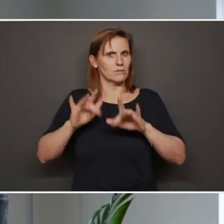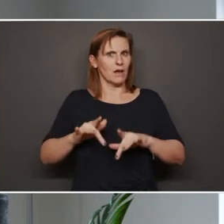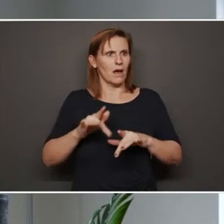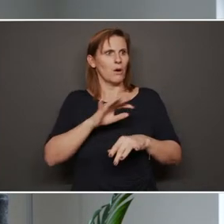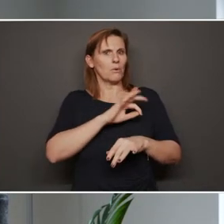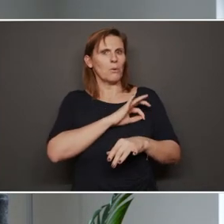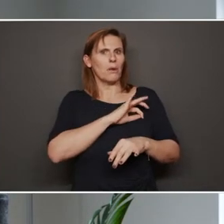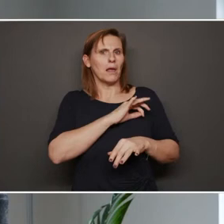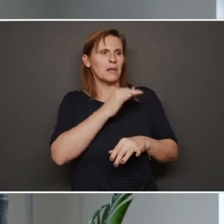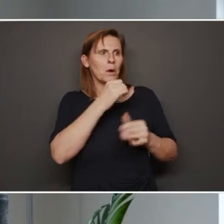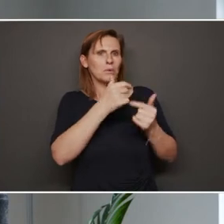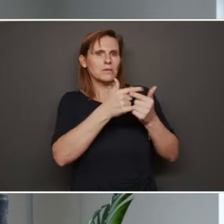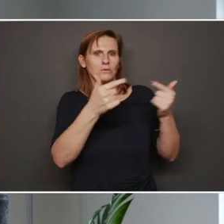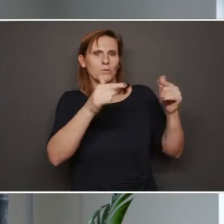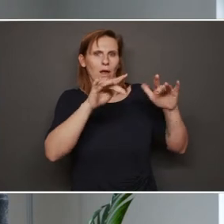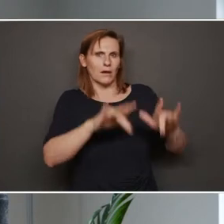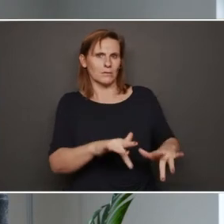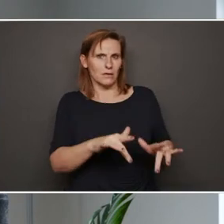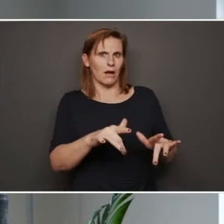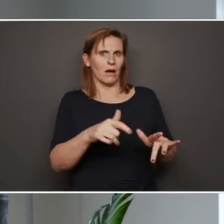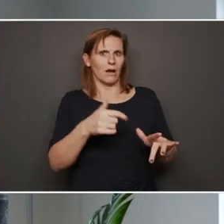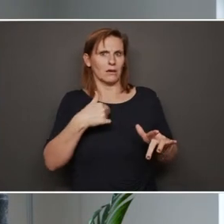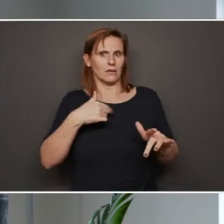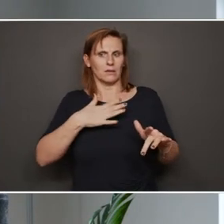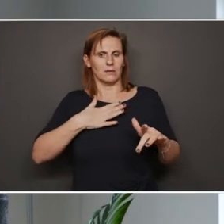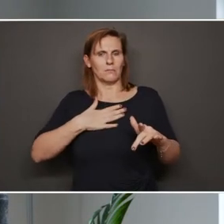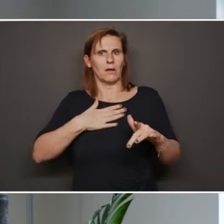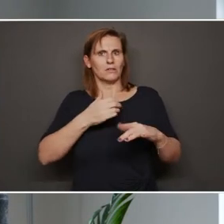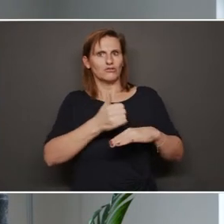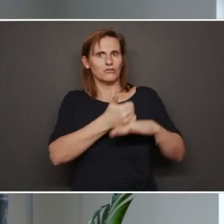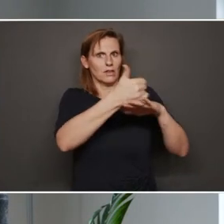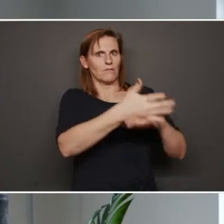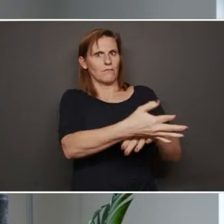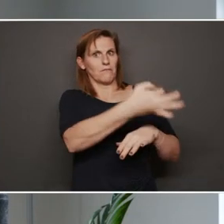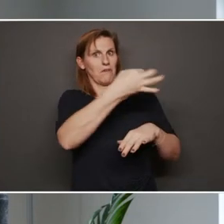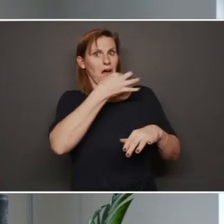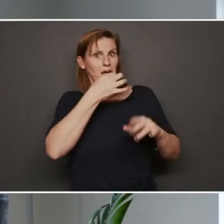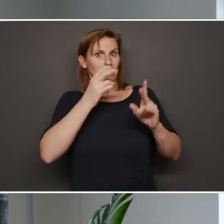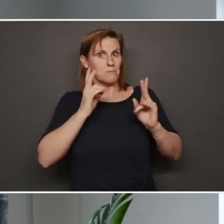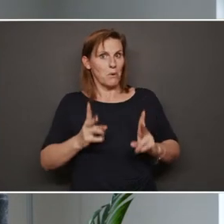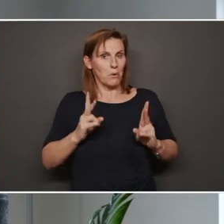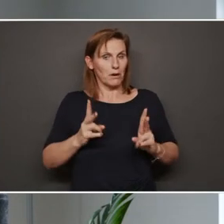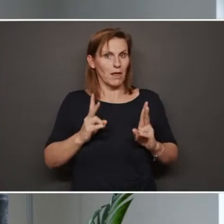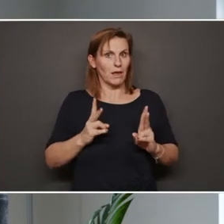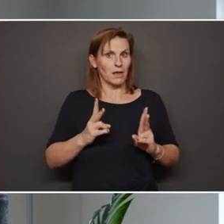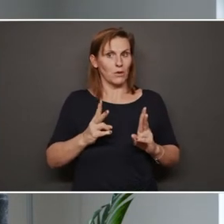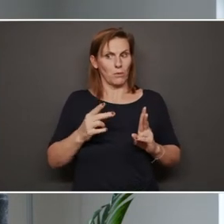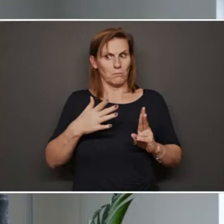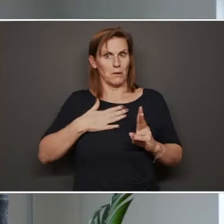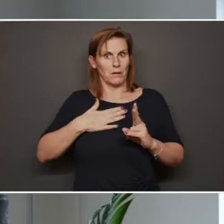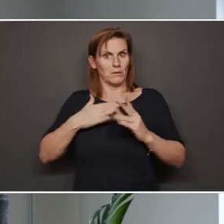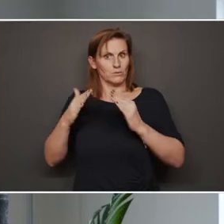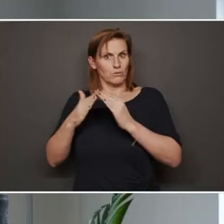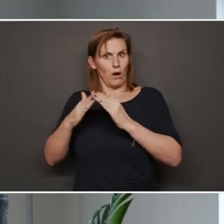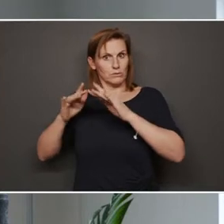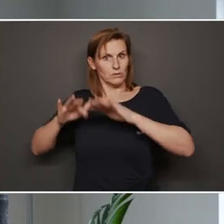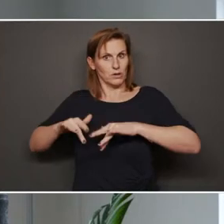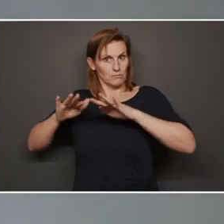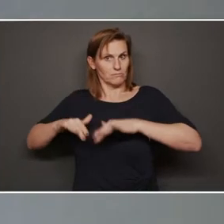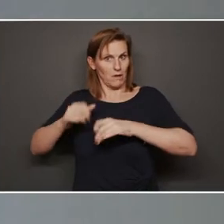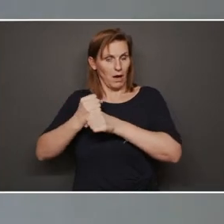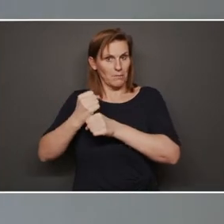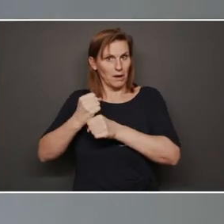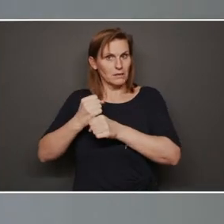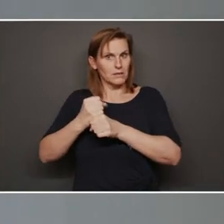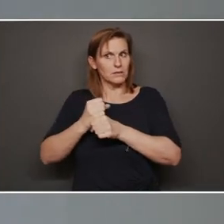oft nicht so lange da. Da habe ich meinen Chef gefragt, ob es nicht möglich wäre, von zu Hause aus zu arbeiten. Auf